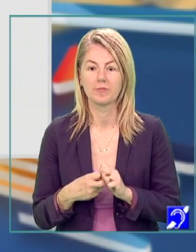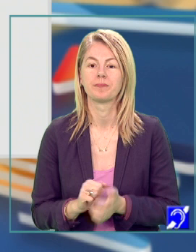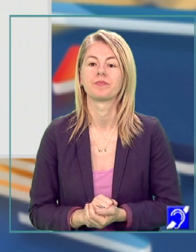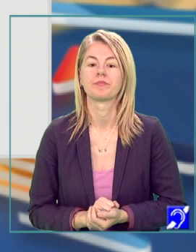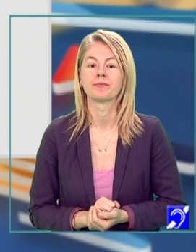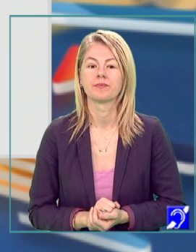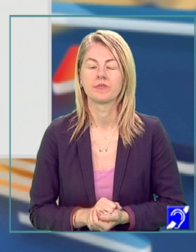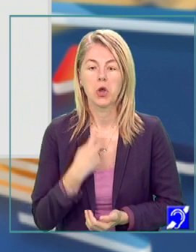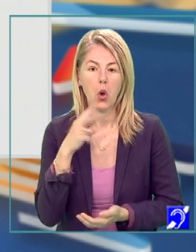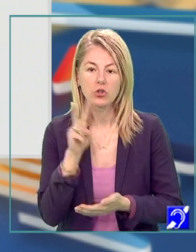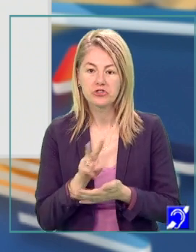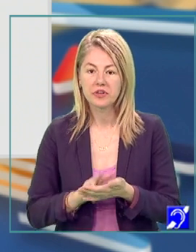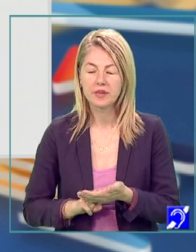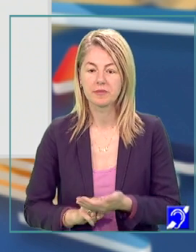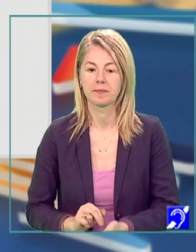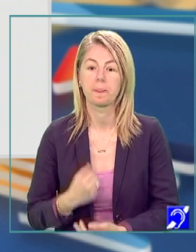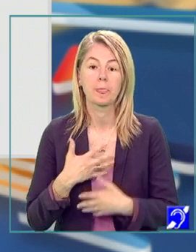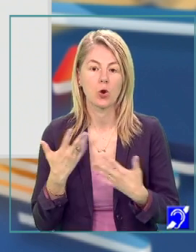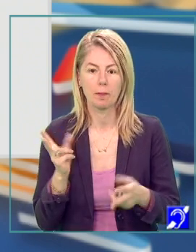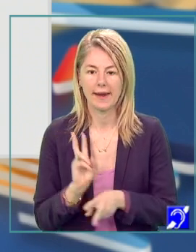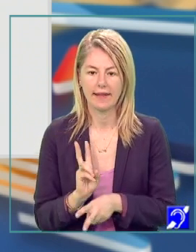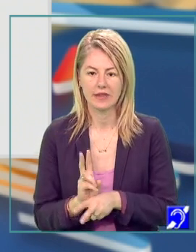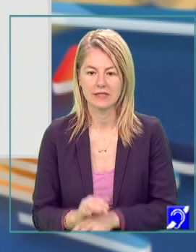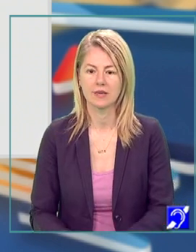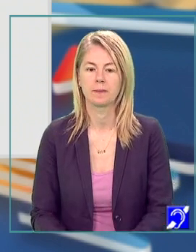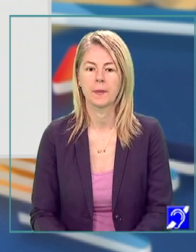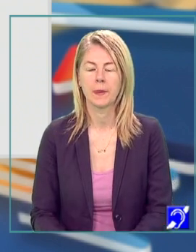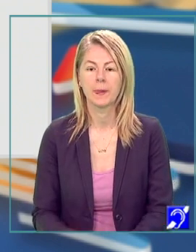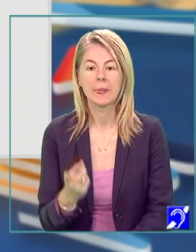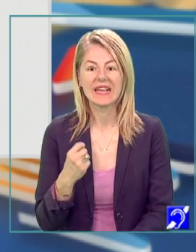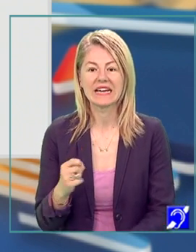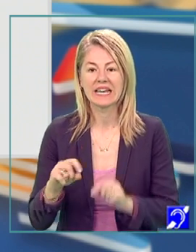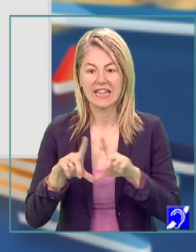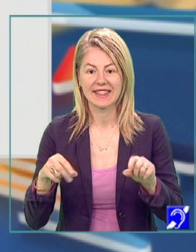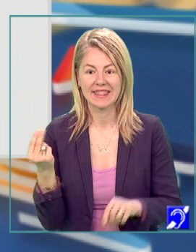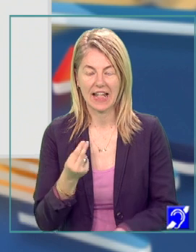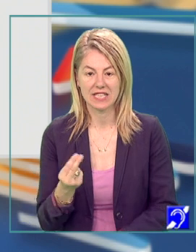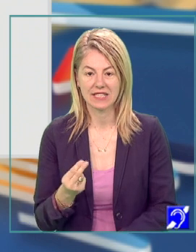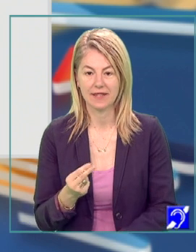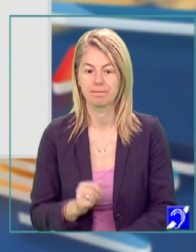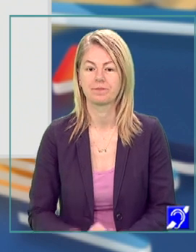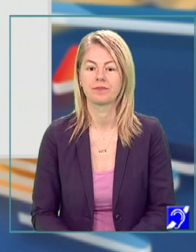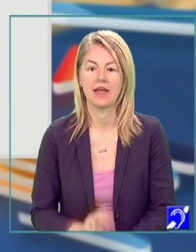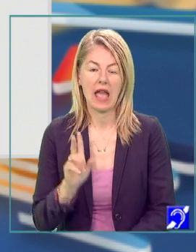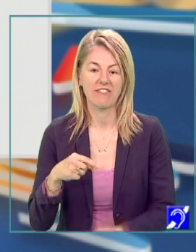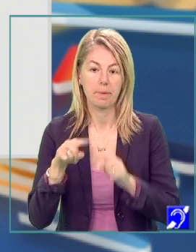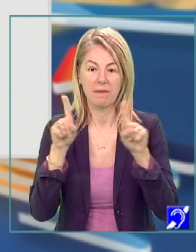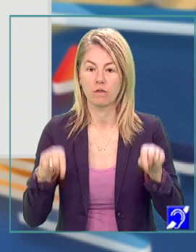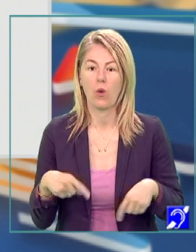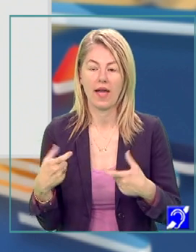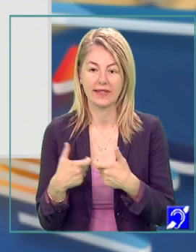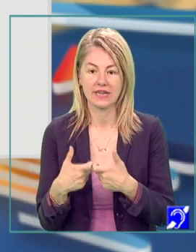plană o citim iarăși cu mare atenție. În figura 2, avem figura pe foaia de